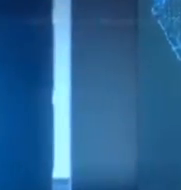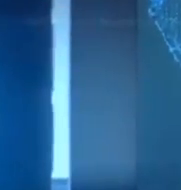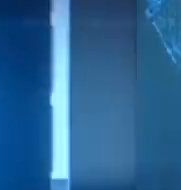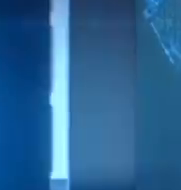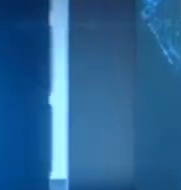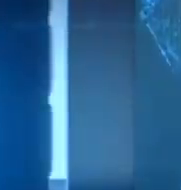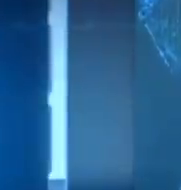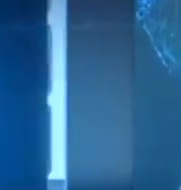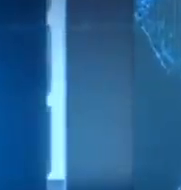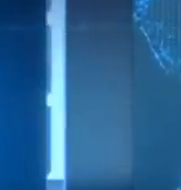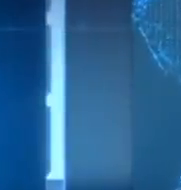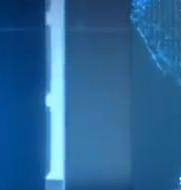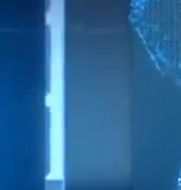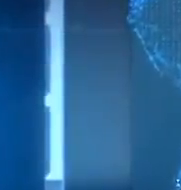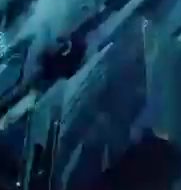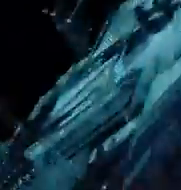Талдықорған.